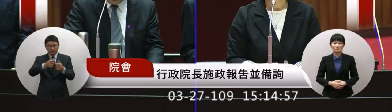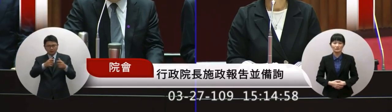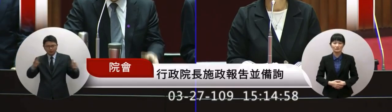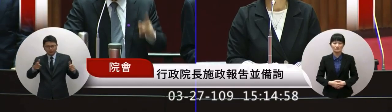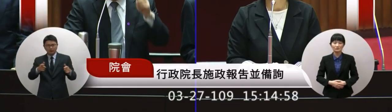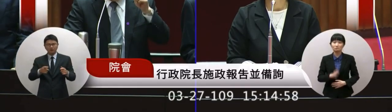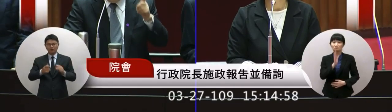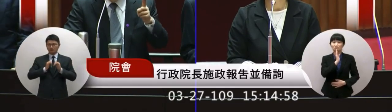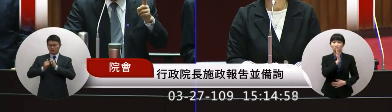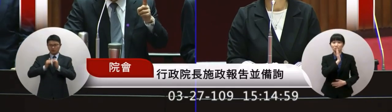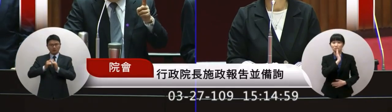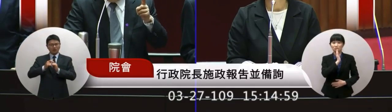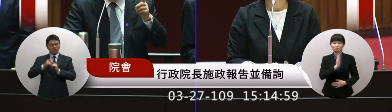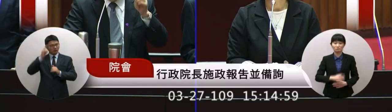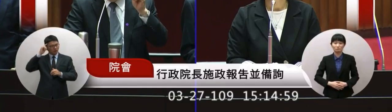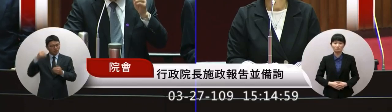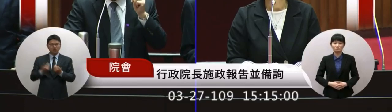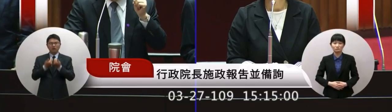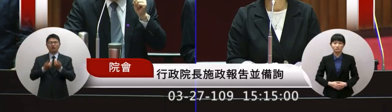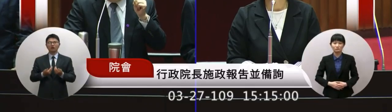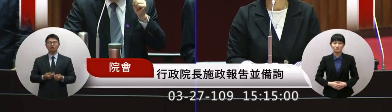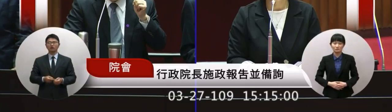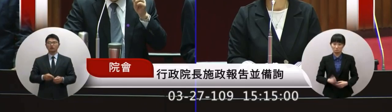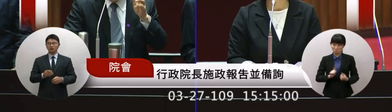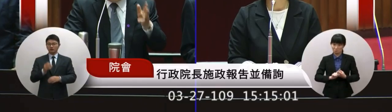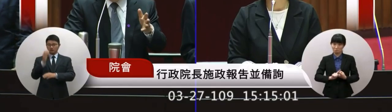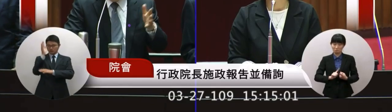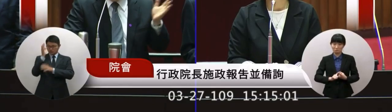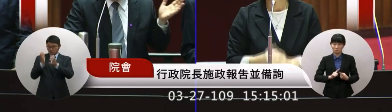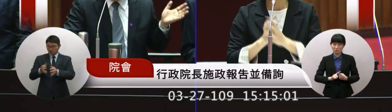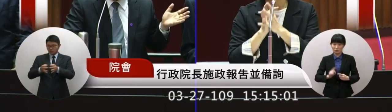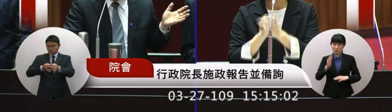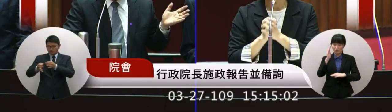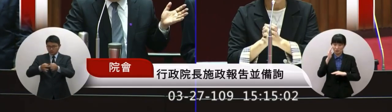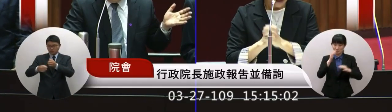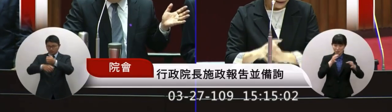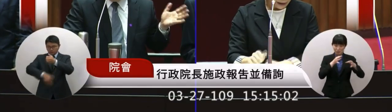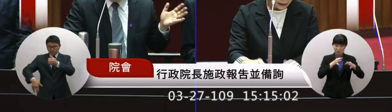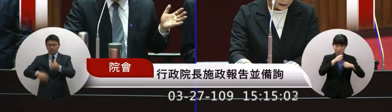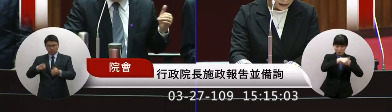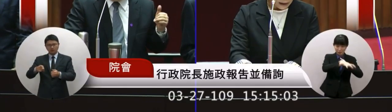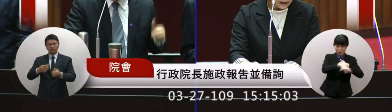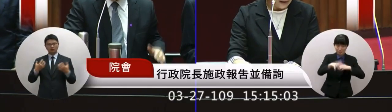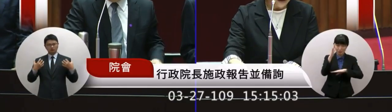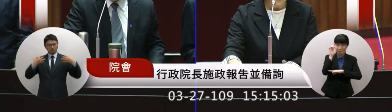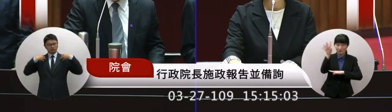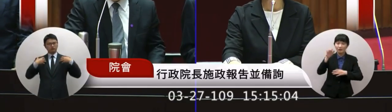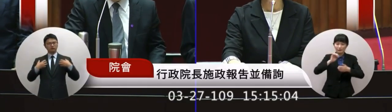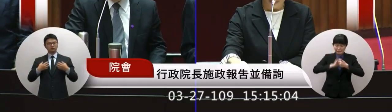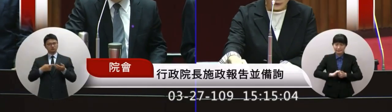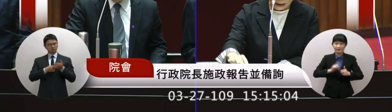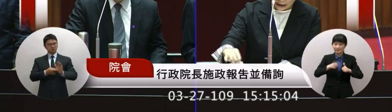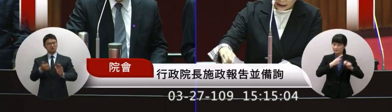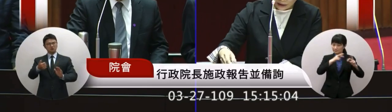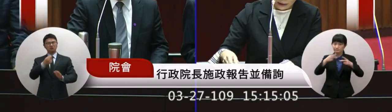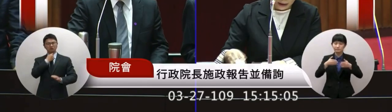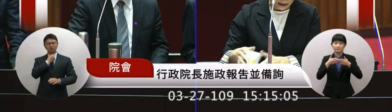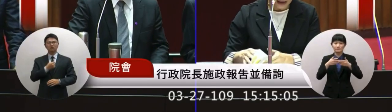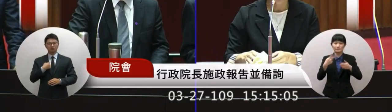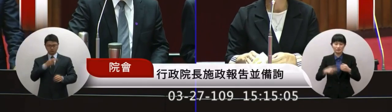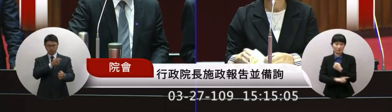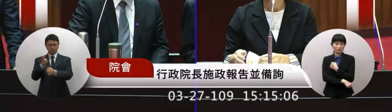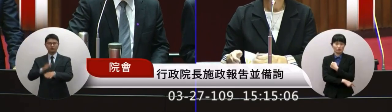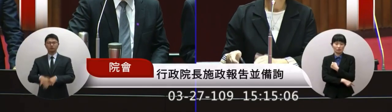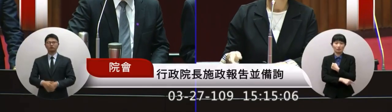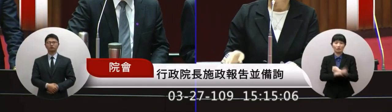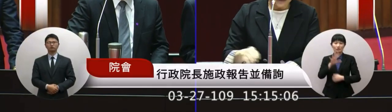当接受。 是啊，是啊。 国营事业。应该带头， 对，带头 这块，我的要求哈。 好，啊，搁上尾一个就是迄、